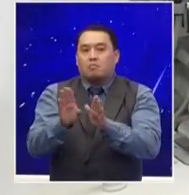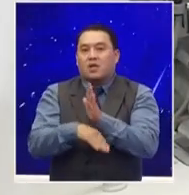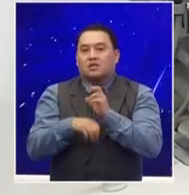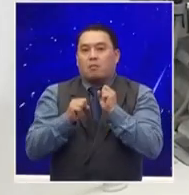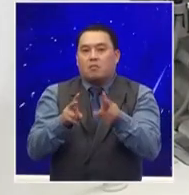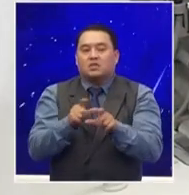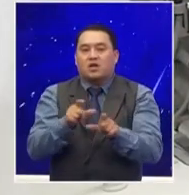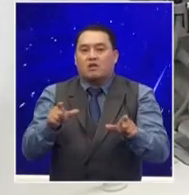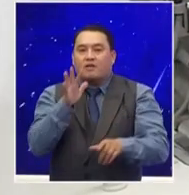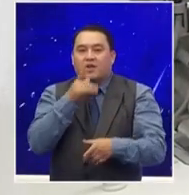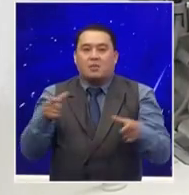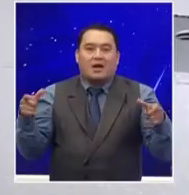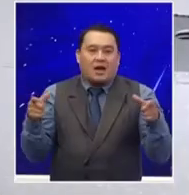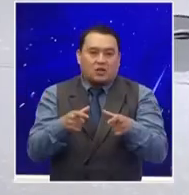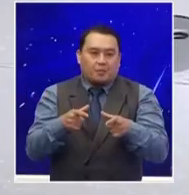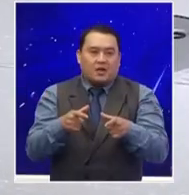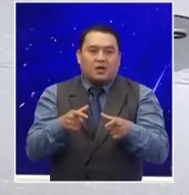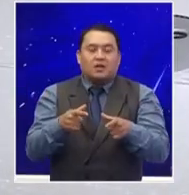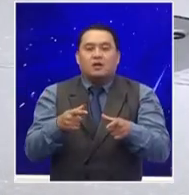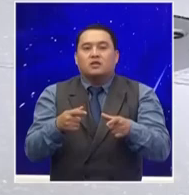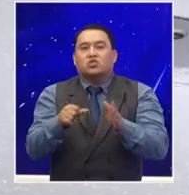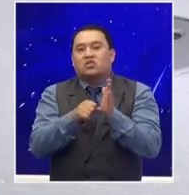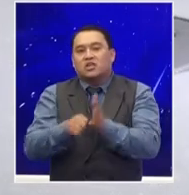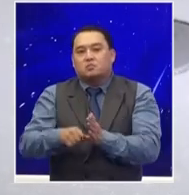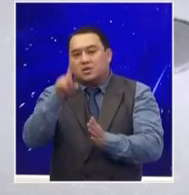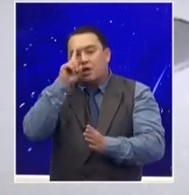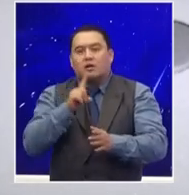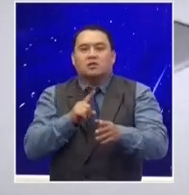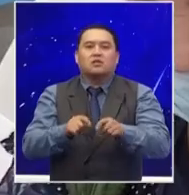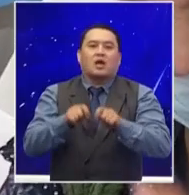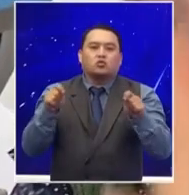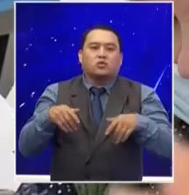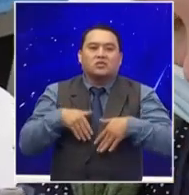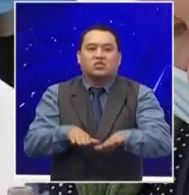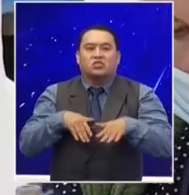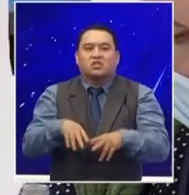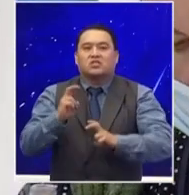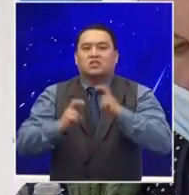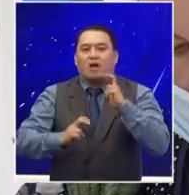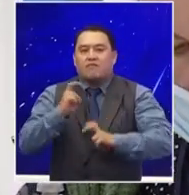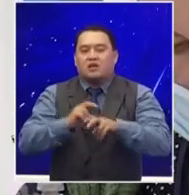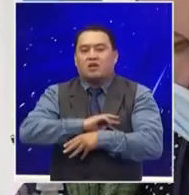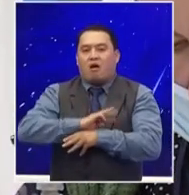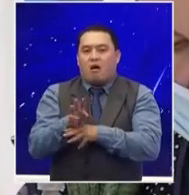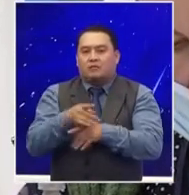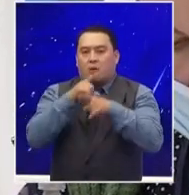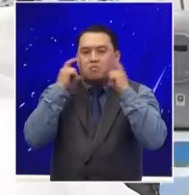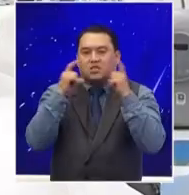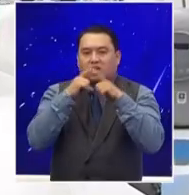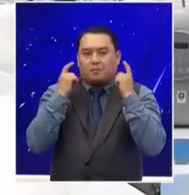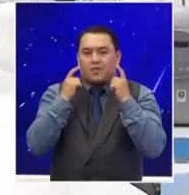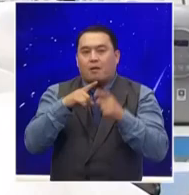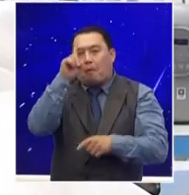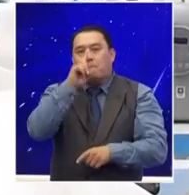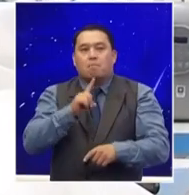безопасности горожан в период пандемии. Около полугода назад в Моногороде был запущен швейный цех, призванный обеспечить население средствами защиты. В